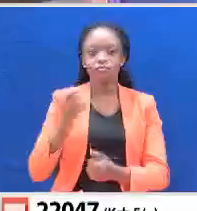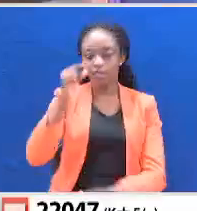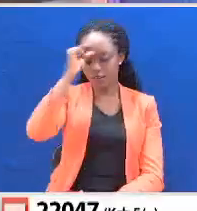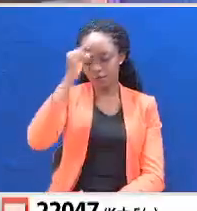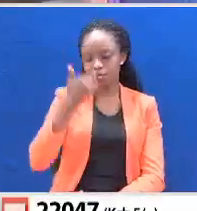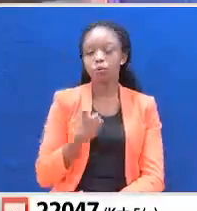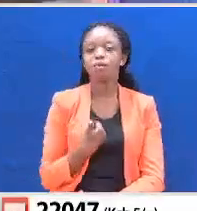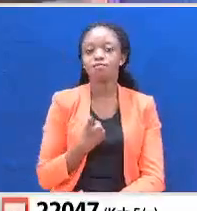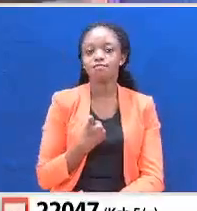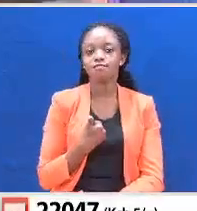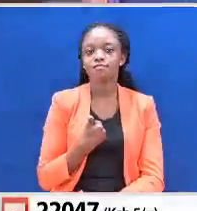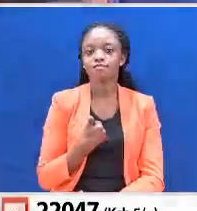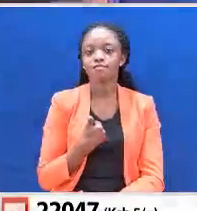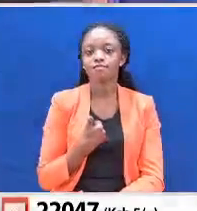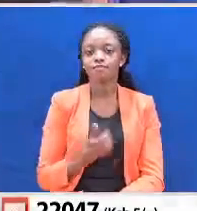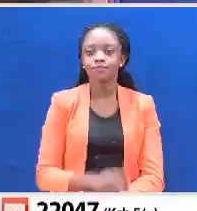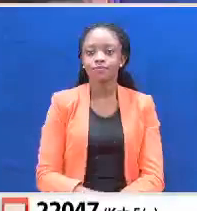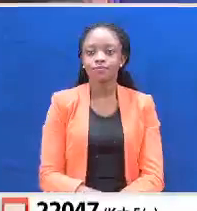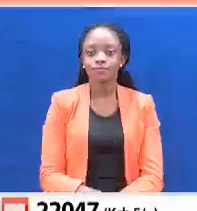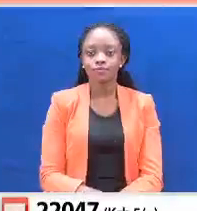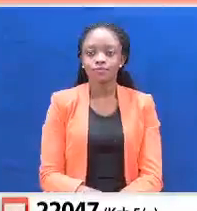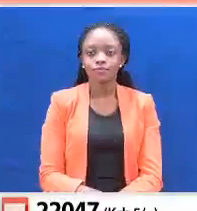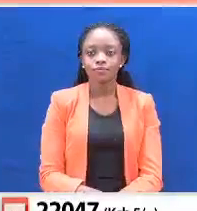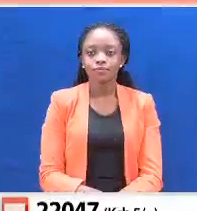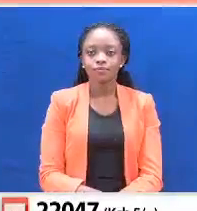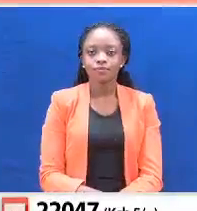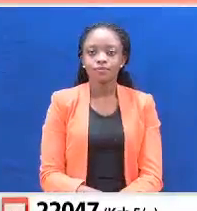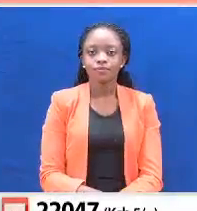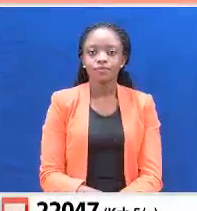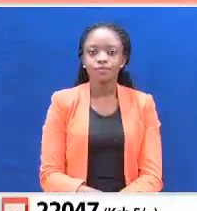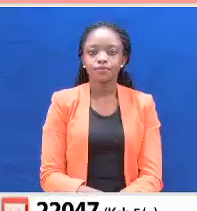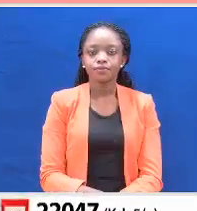Muthoka, TV 47, Nairobi. Namshukuru.